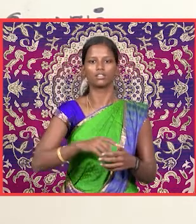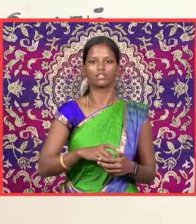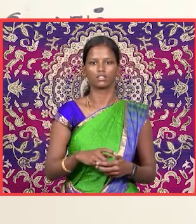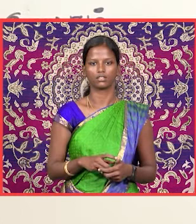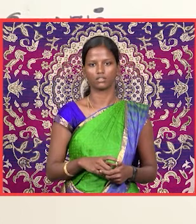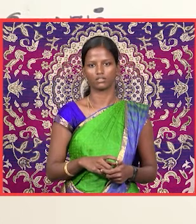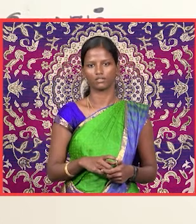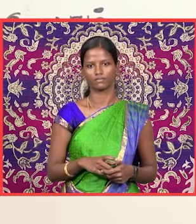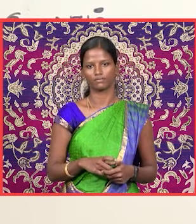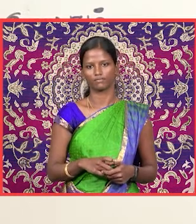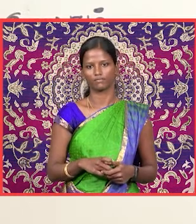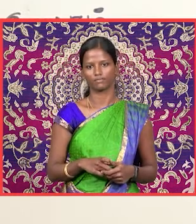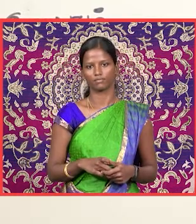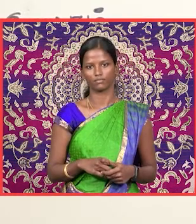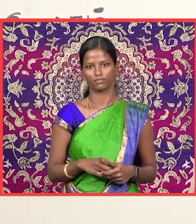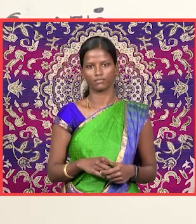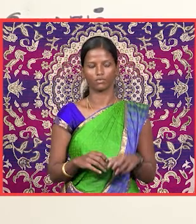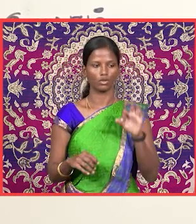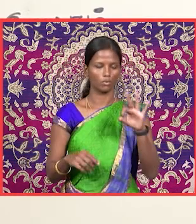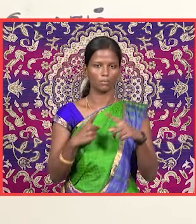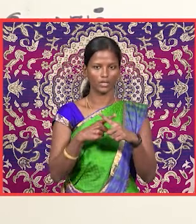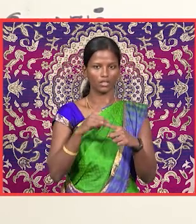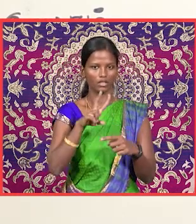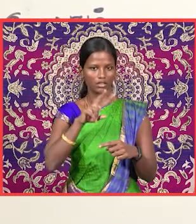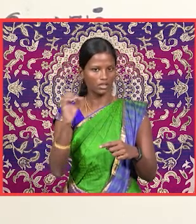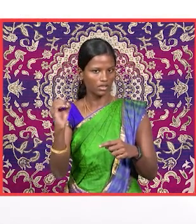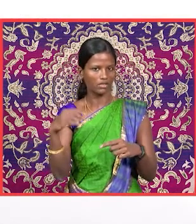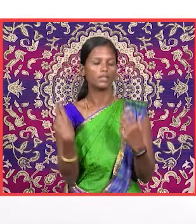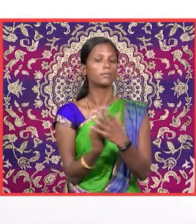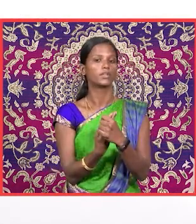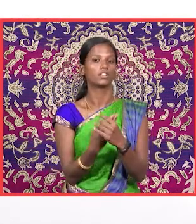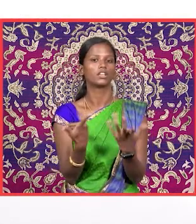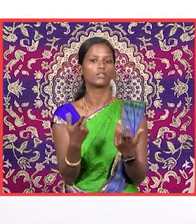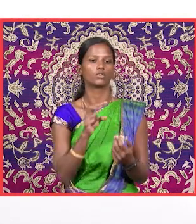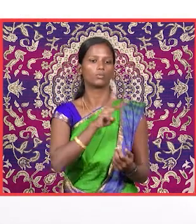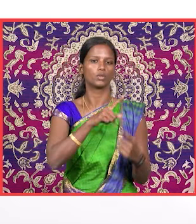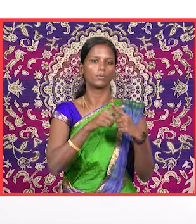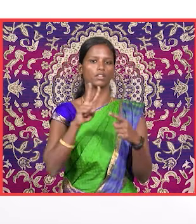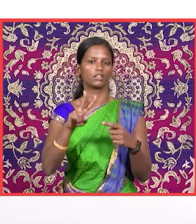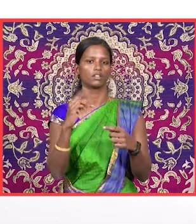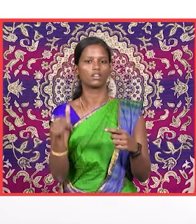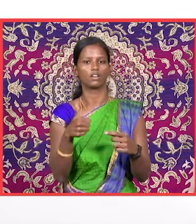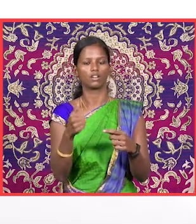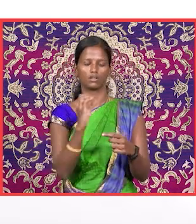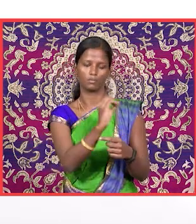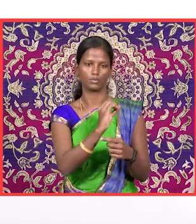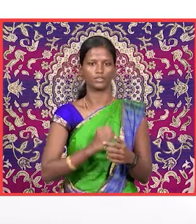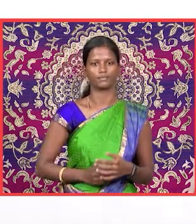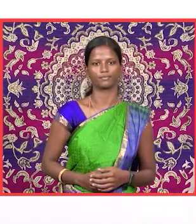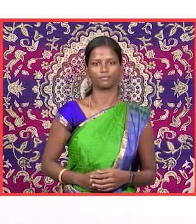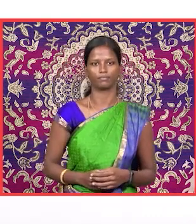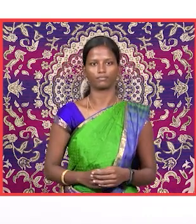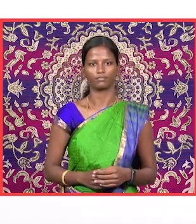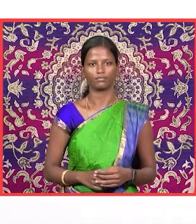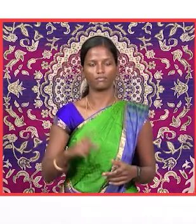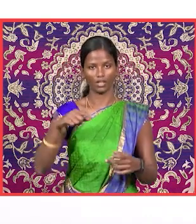2 × 10 0. இப்போ மீதி இருக்கக்கூடிய மதிப்புகள் பார்த்தீங்கன்னா 3 × 20%. அப்போ பார்த்தீங்கன்னா 60%.